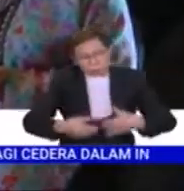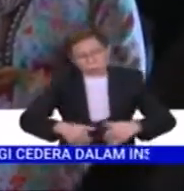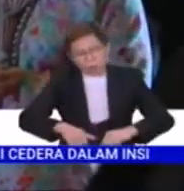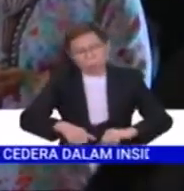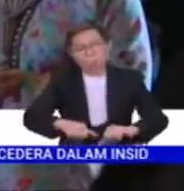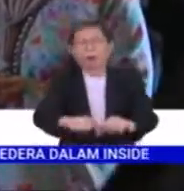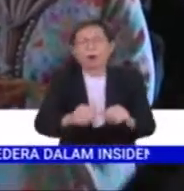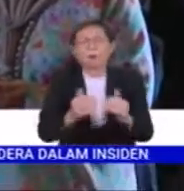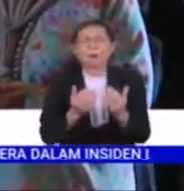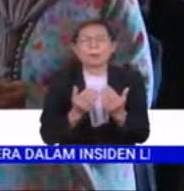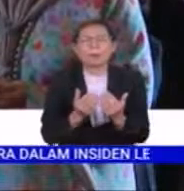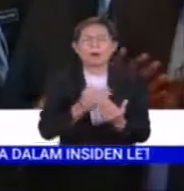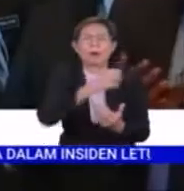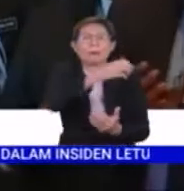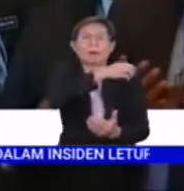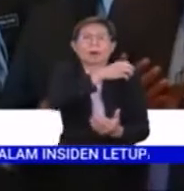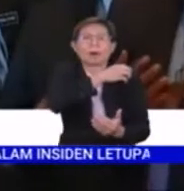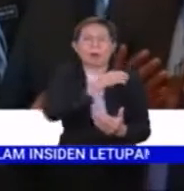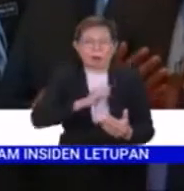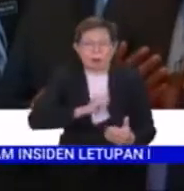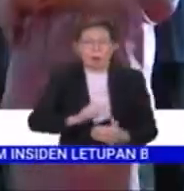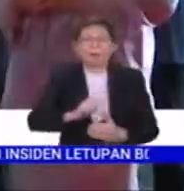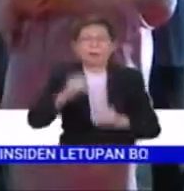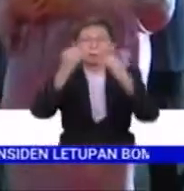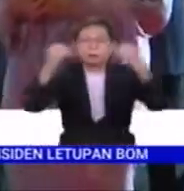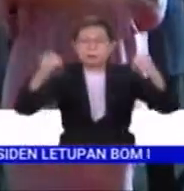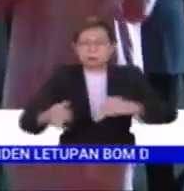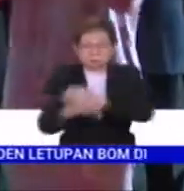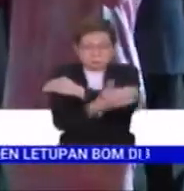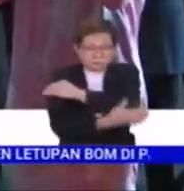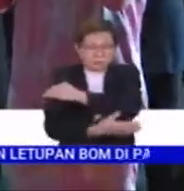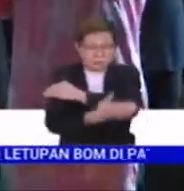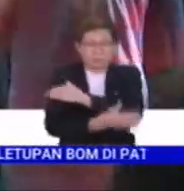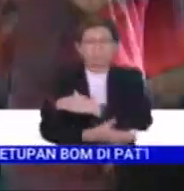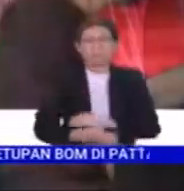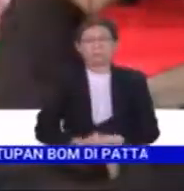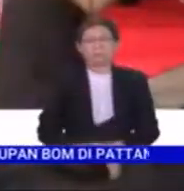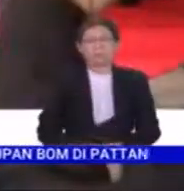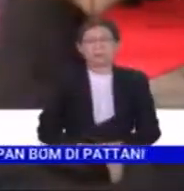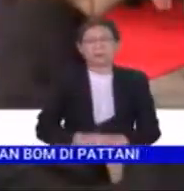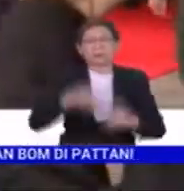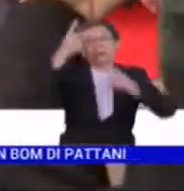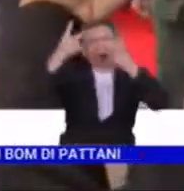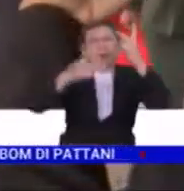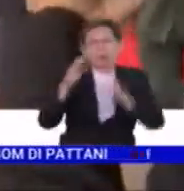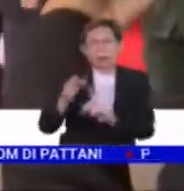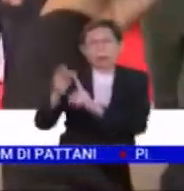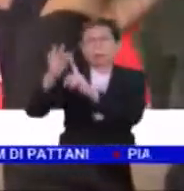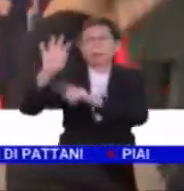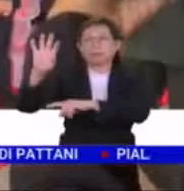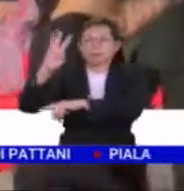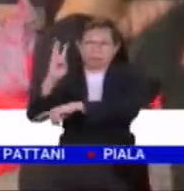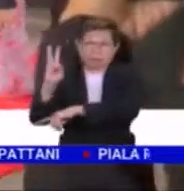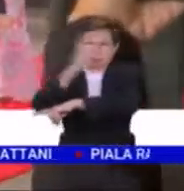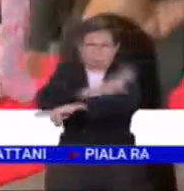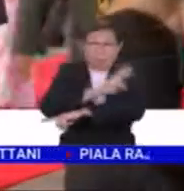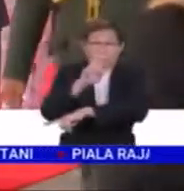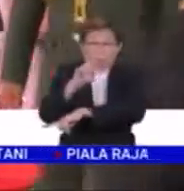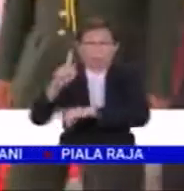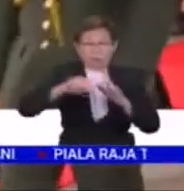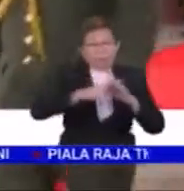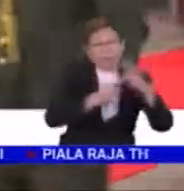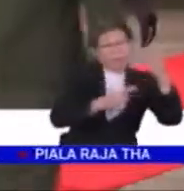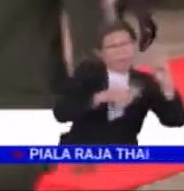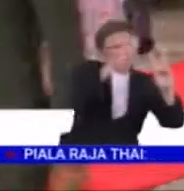doa oleh pegawai agama Istana Negara Datuk Munir Mat Salleh dalam rangka lawatan khas en hari ke UK mulai